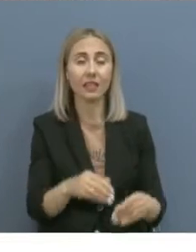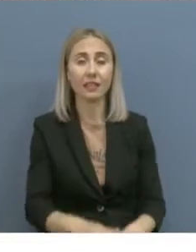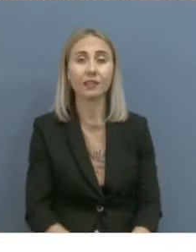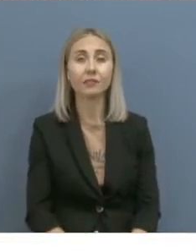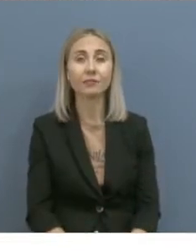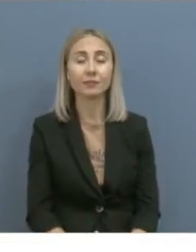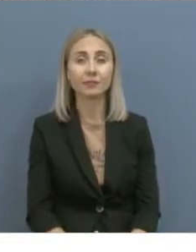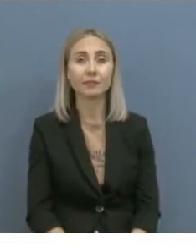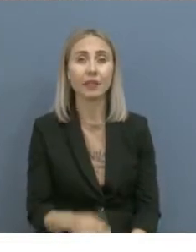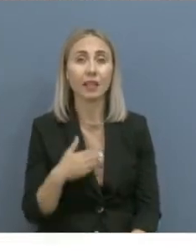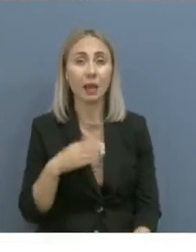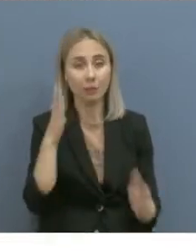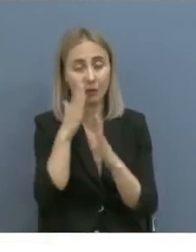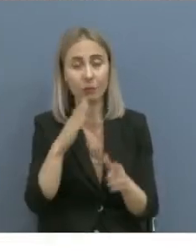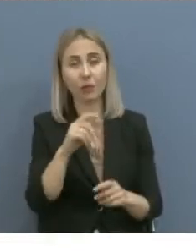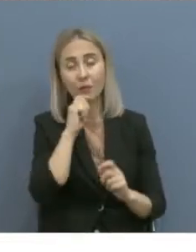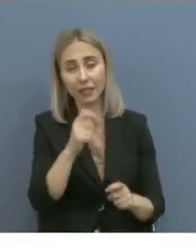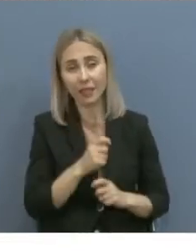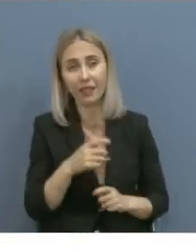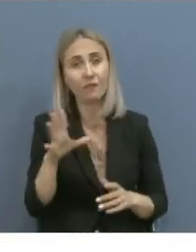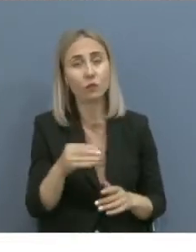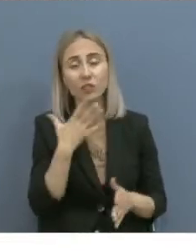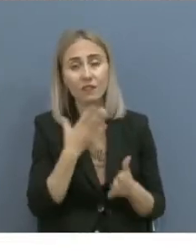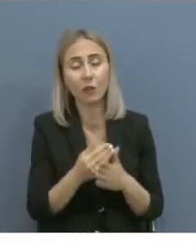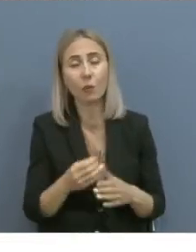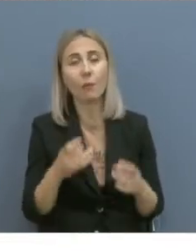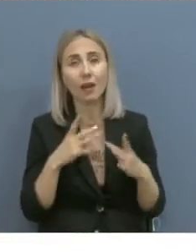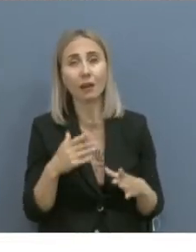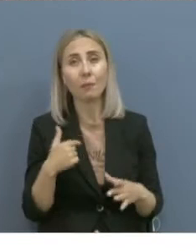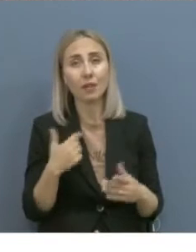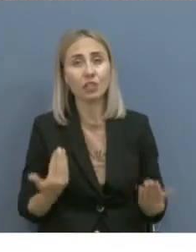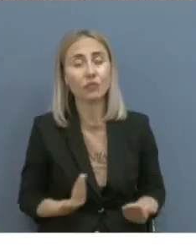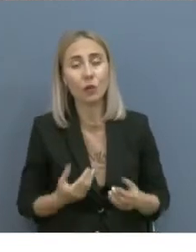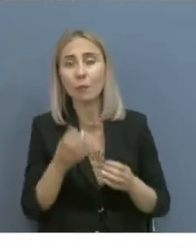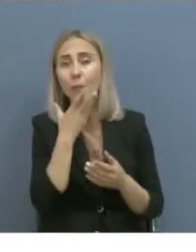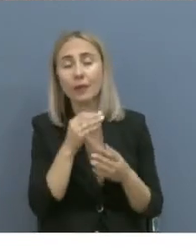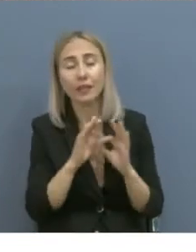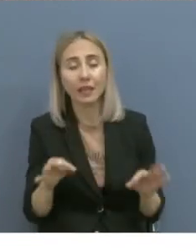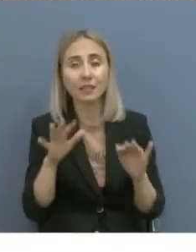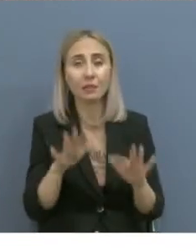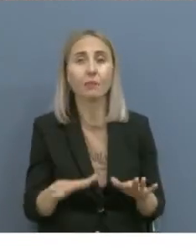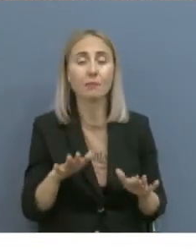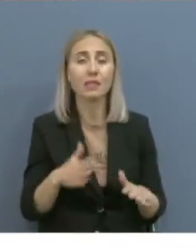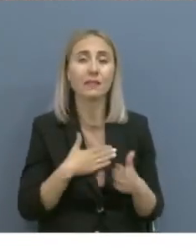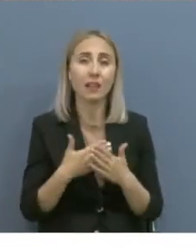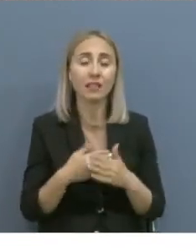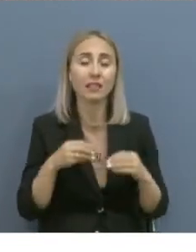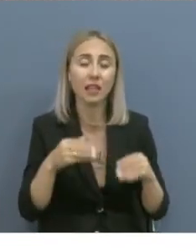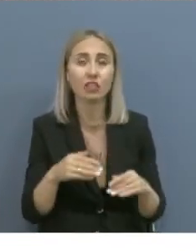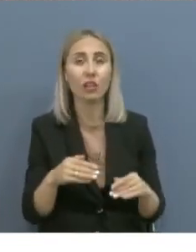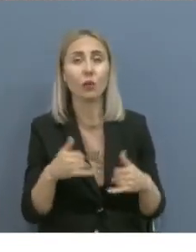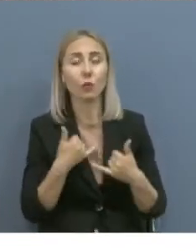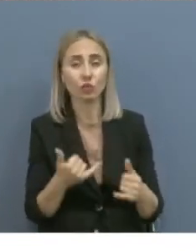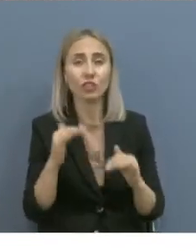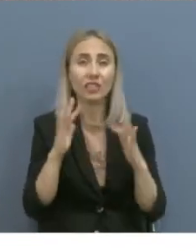группу среди молодежи. Бізге табиғат ана өзінің бар байлығын сыйлады. Тұрып жатқан жеріміз өте көрікті. Жергілікті